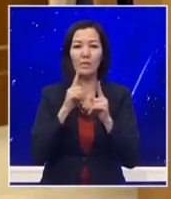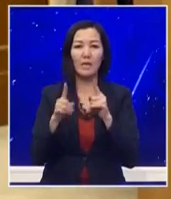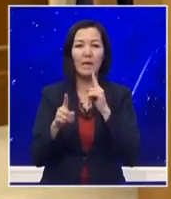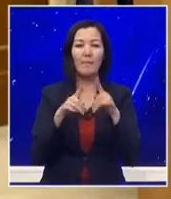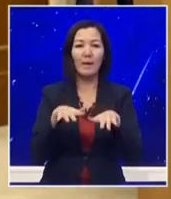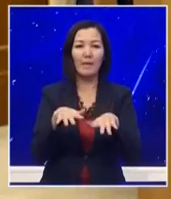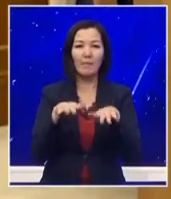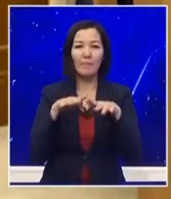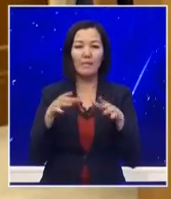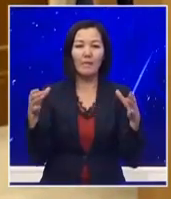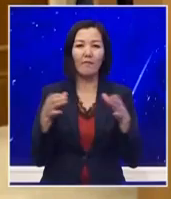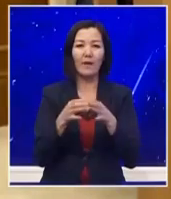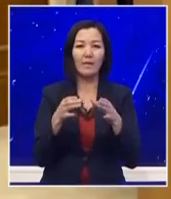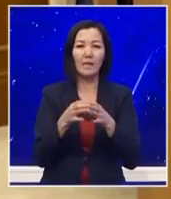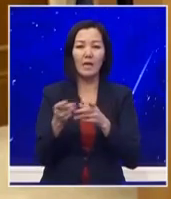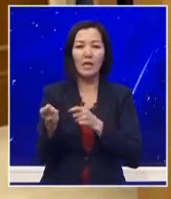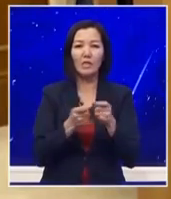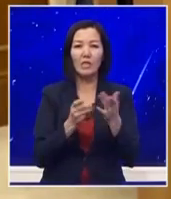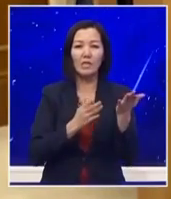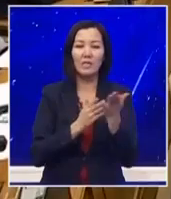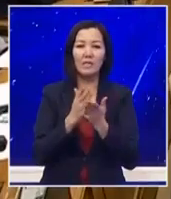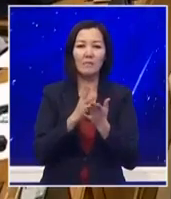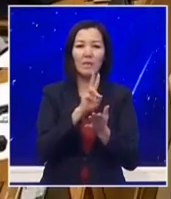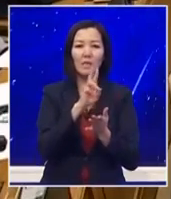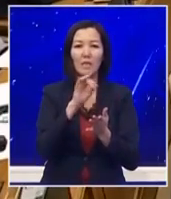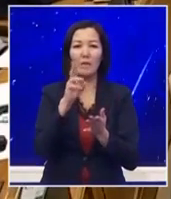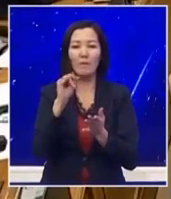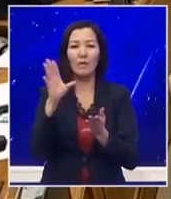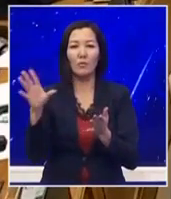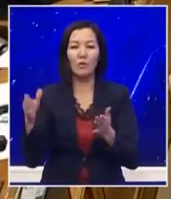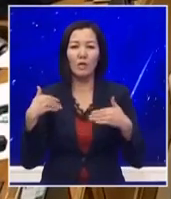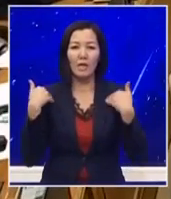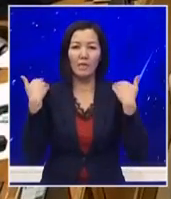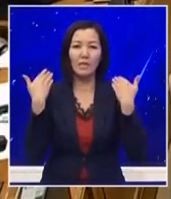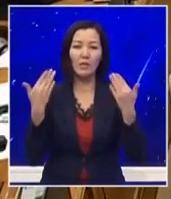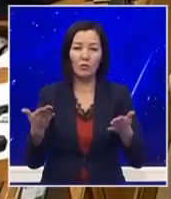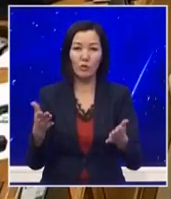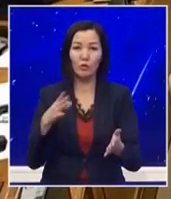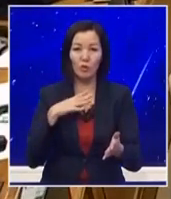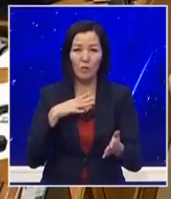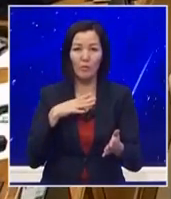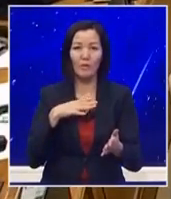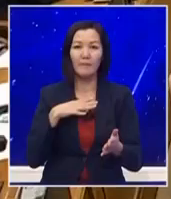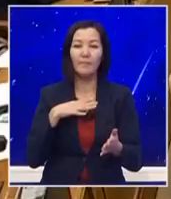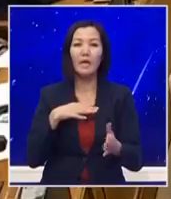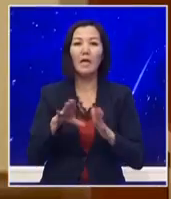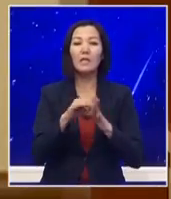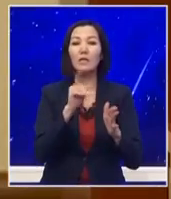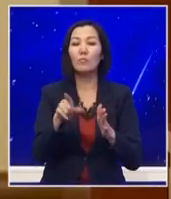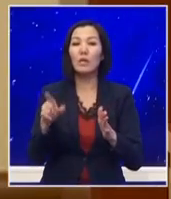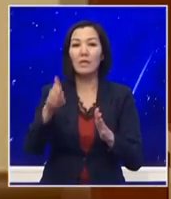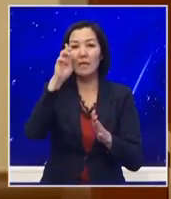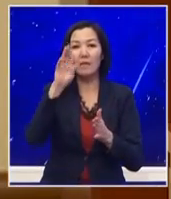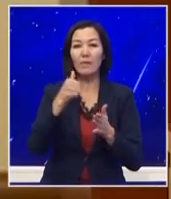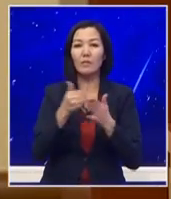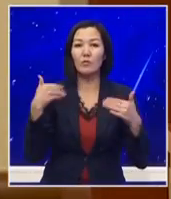отырысында парламент мәжілісіндегі партия фракциясының жетекшісі қызметіне Нұрлан Нығматулиннің кандидатурасын ұсынған болатын. Фракция